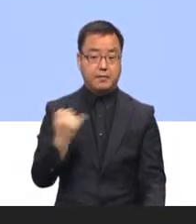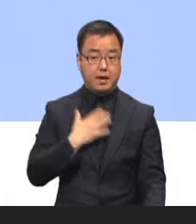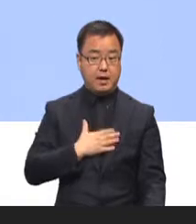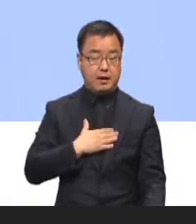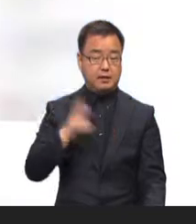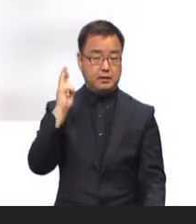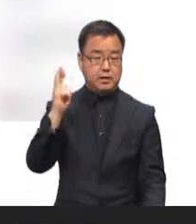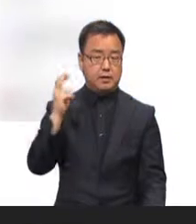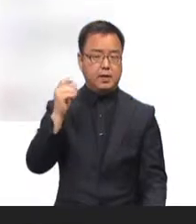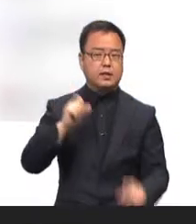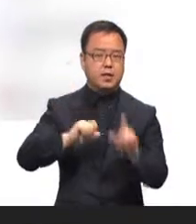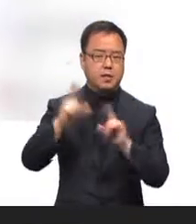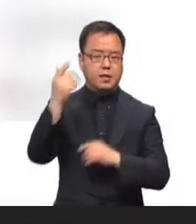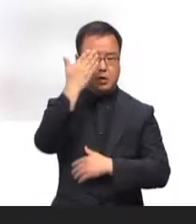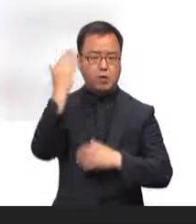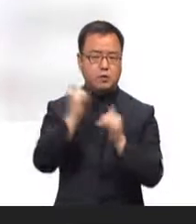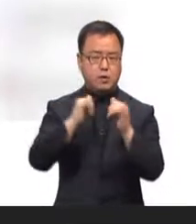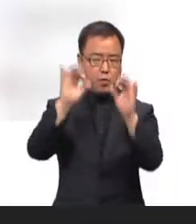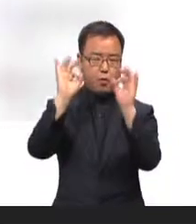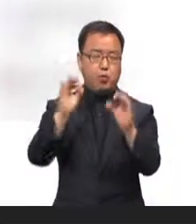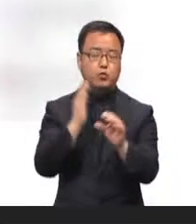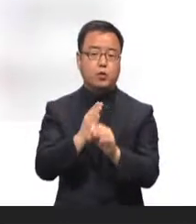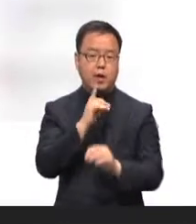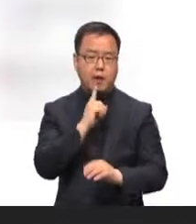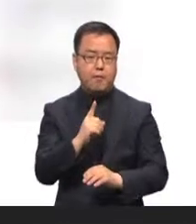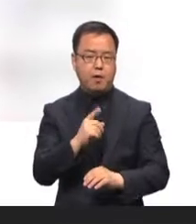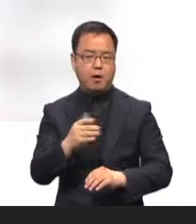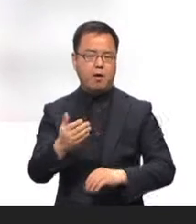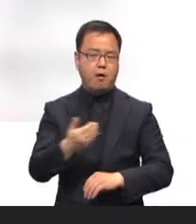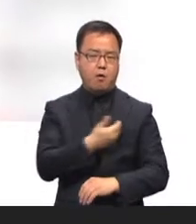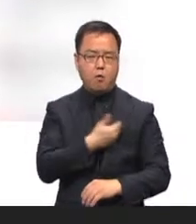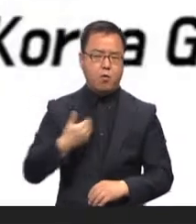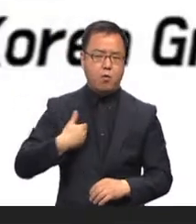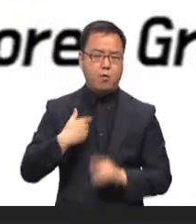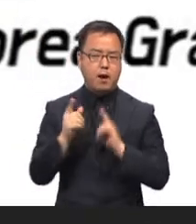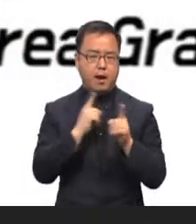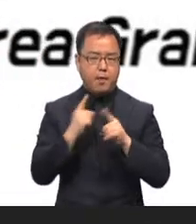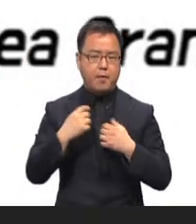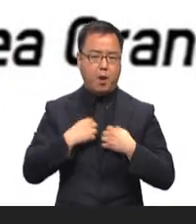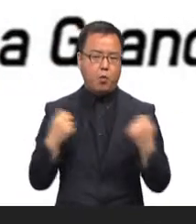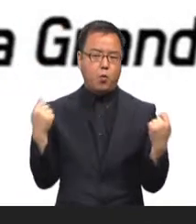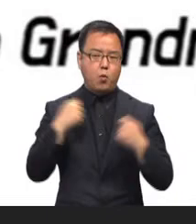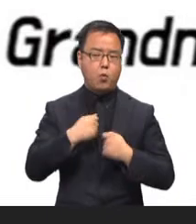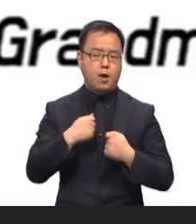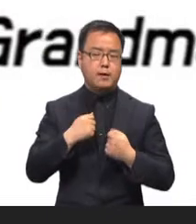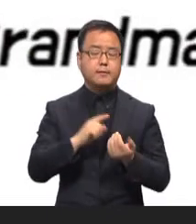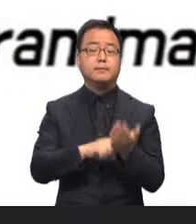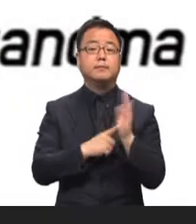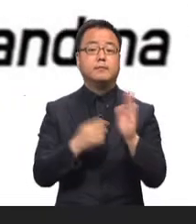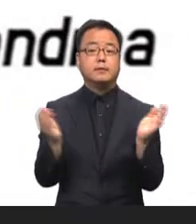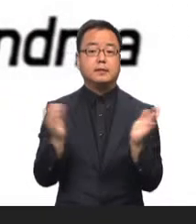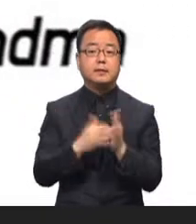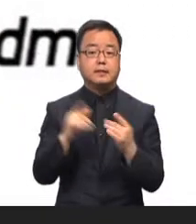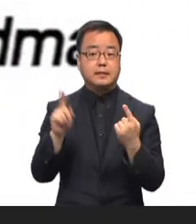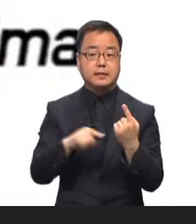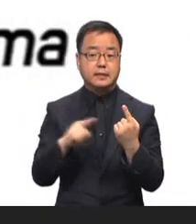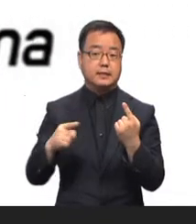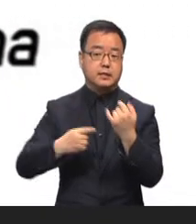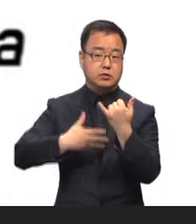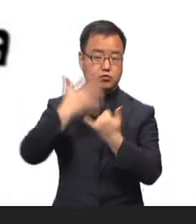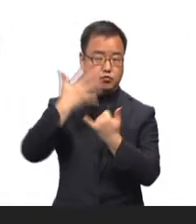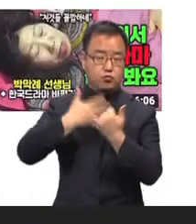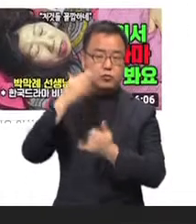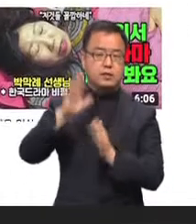젊은층 이라고 합니다 그럼 거침없는 입담과 패션 센스까지 1인 크리에이터 시대가 만든 스타라고 할 수가